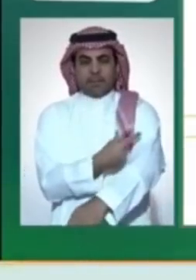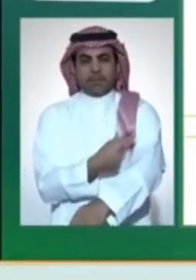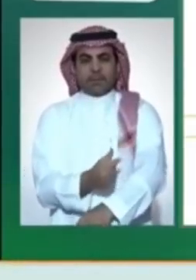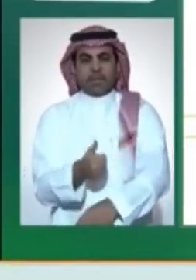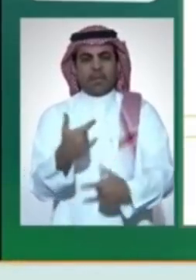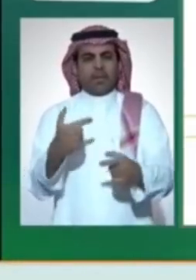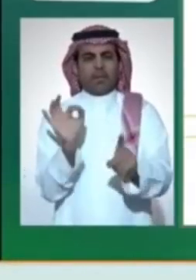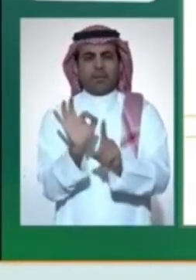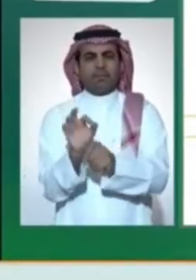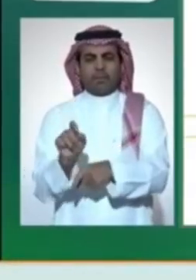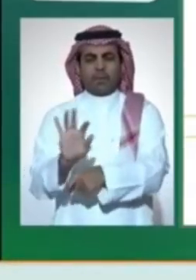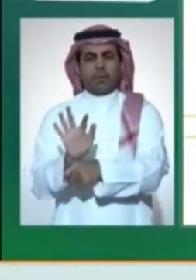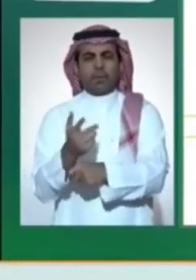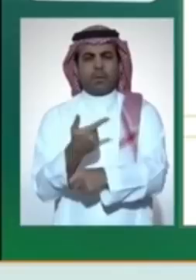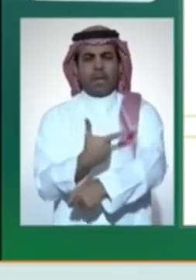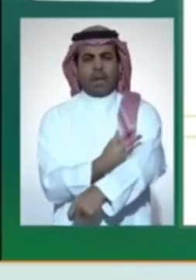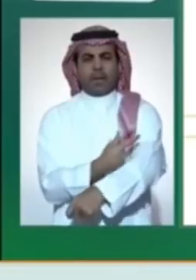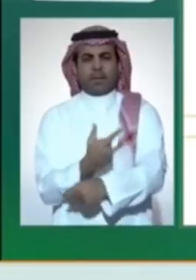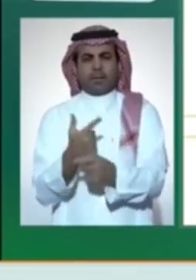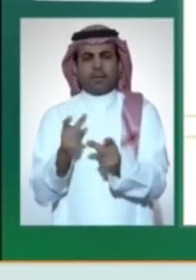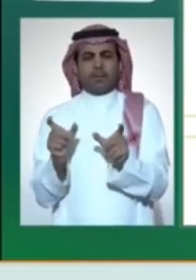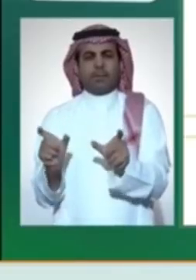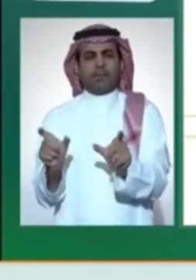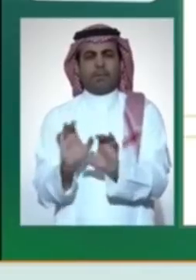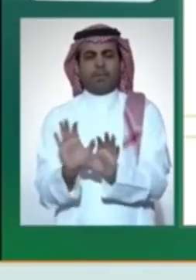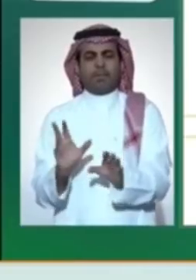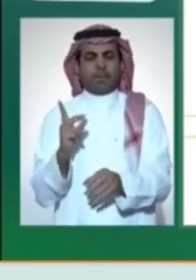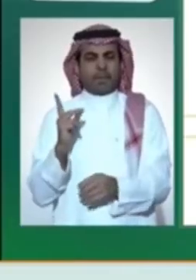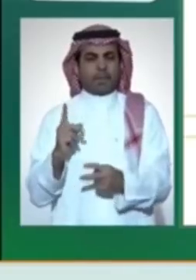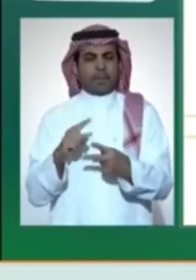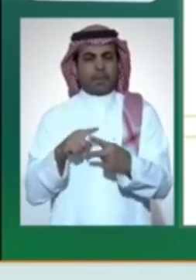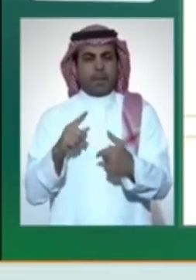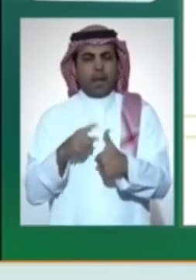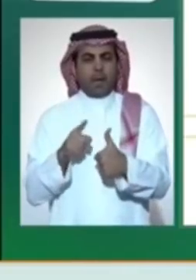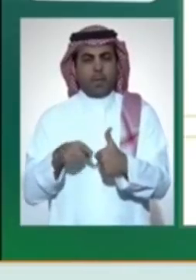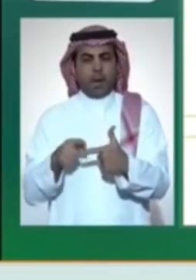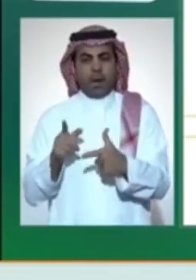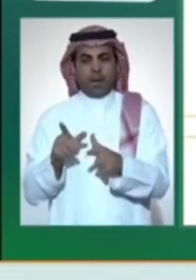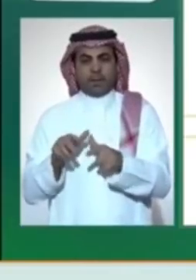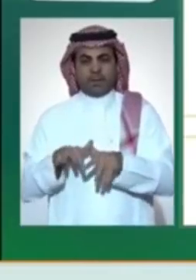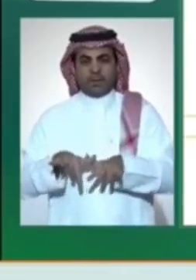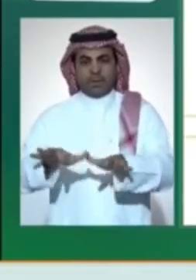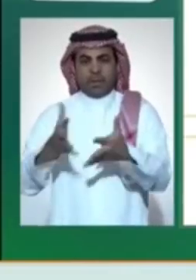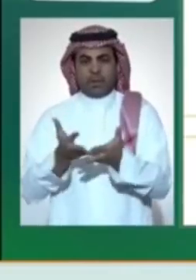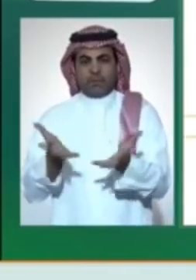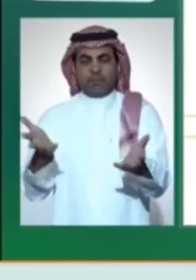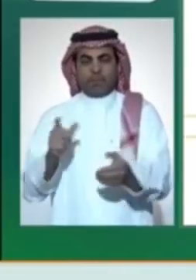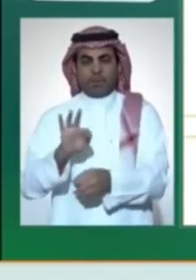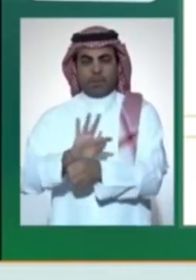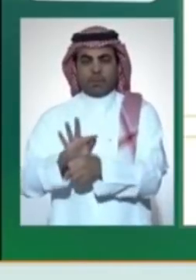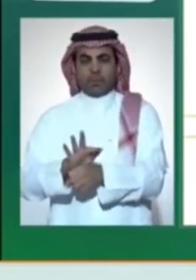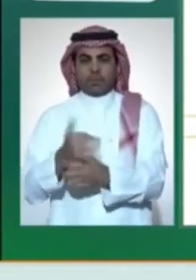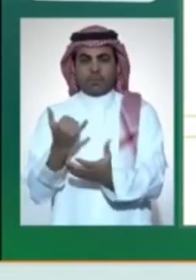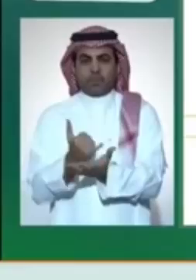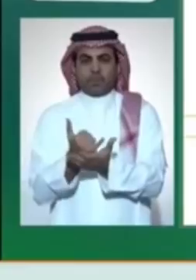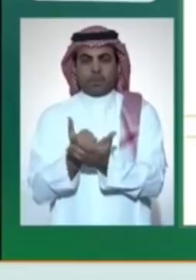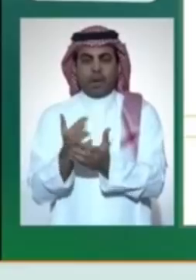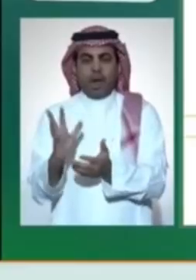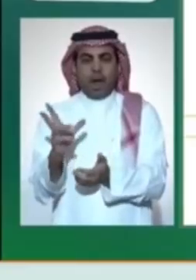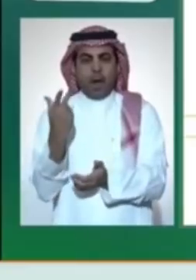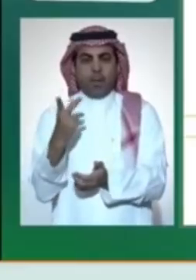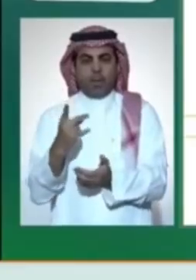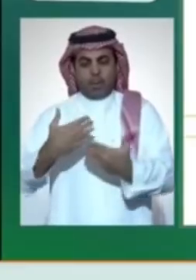المصابة. فبالتالي هي اعتمد على أساسين، إما نكسر سلسلة انتشاره من خلال القضاء على الوسيط أو الناقل أو المصدر، أو إيجاد